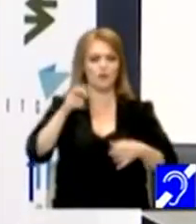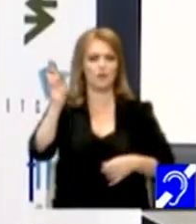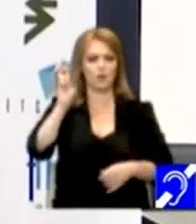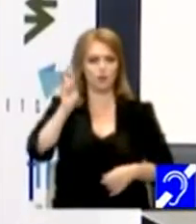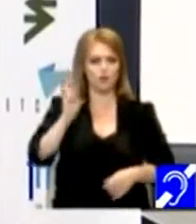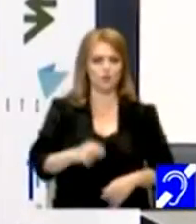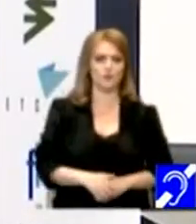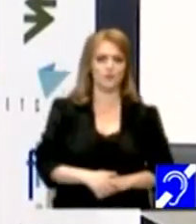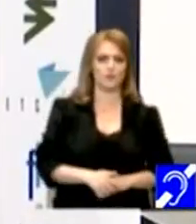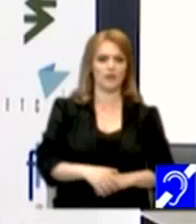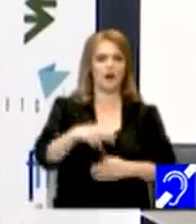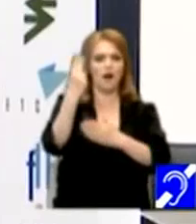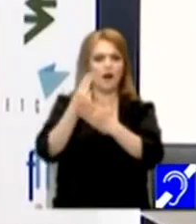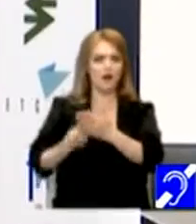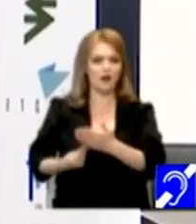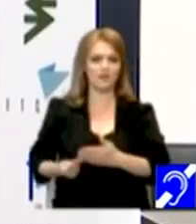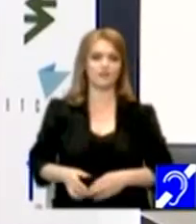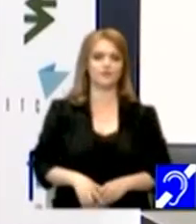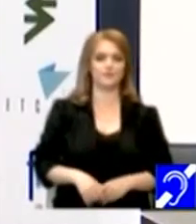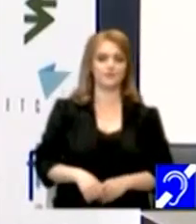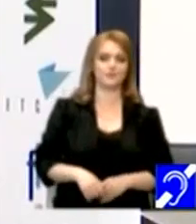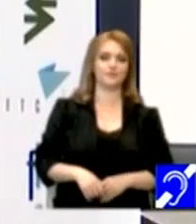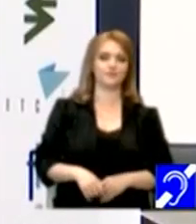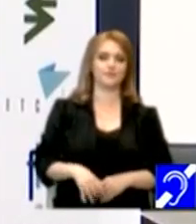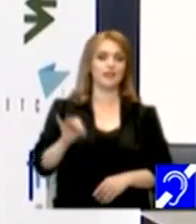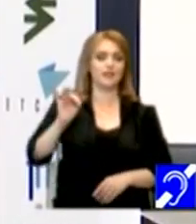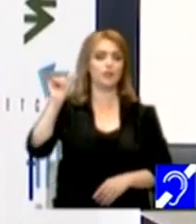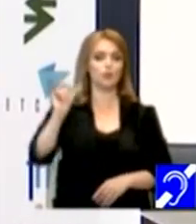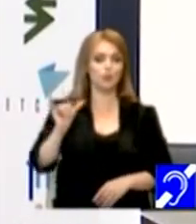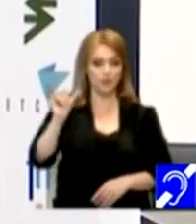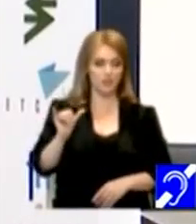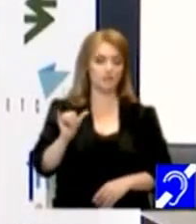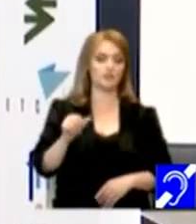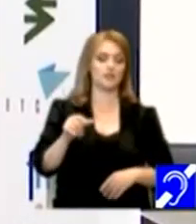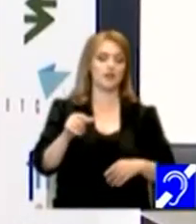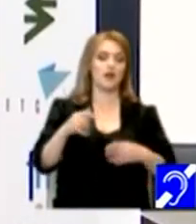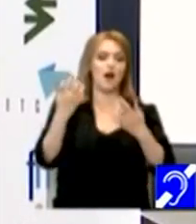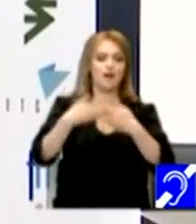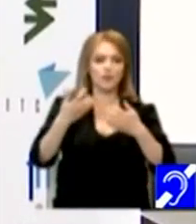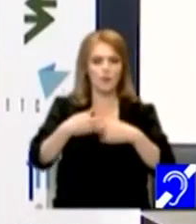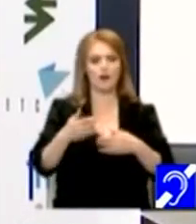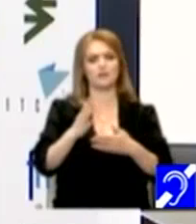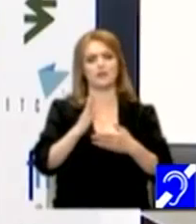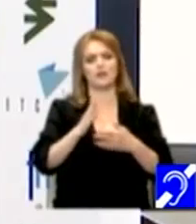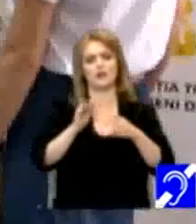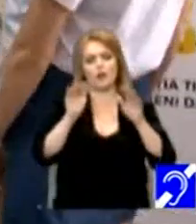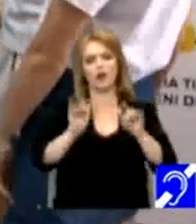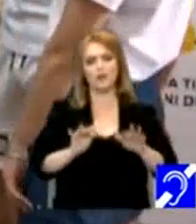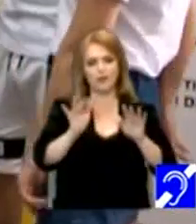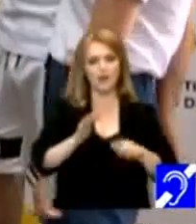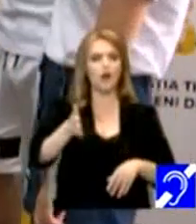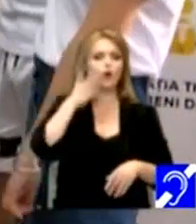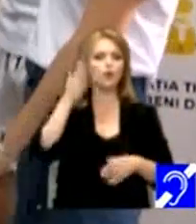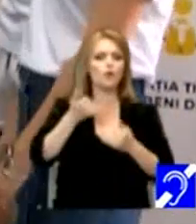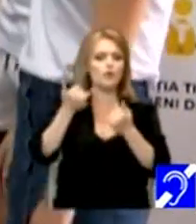biologie, arte și facultățile de la Politehnică, Automatică, Calculatoare, Urbanism.